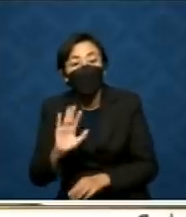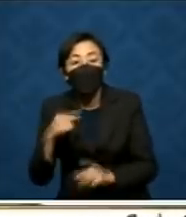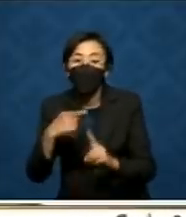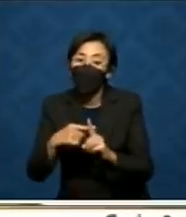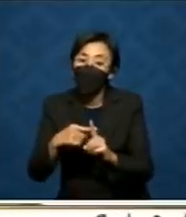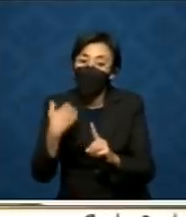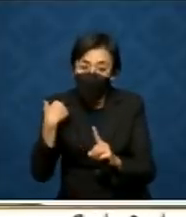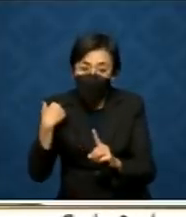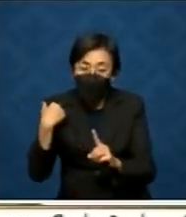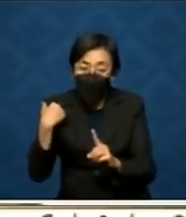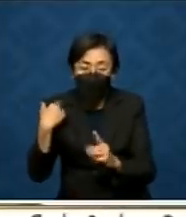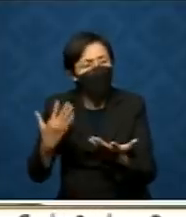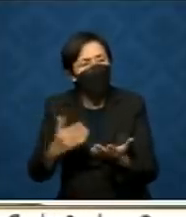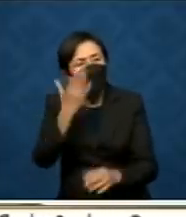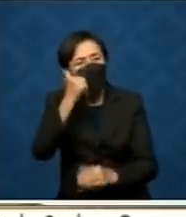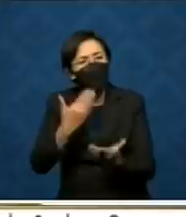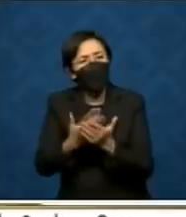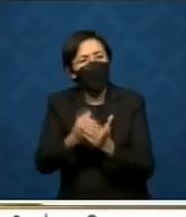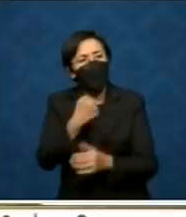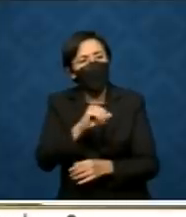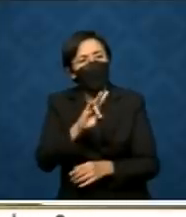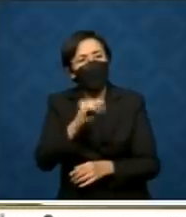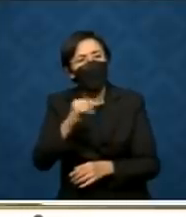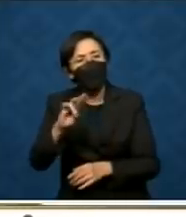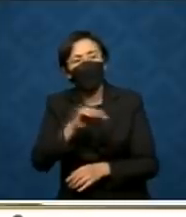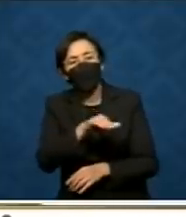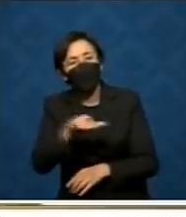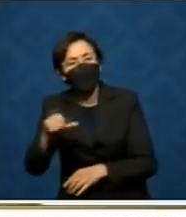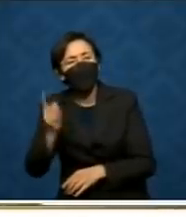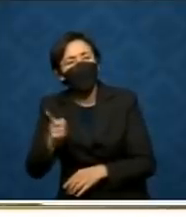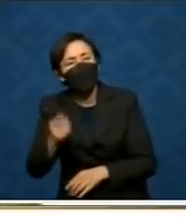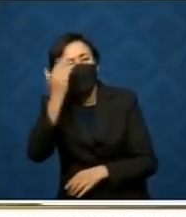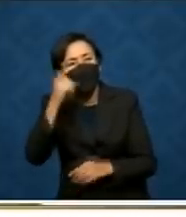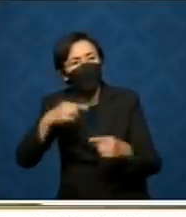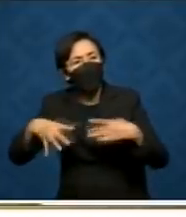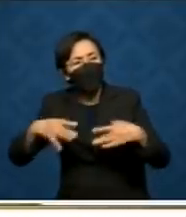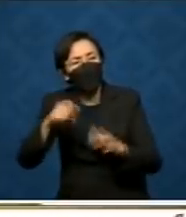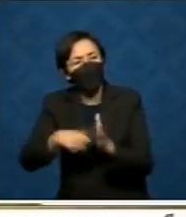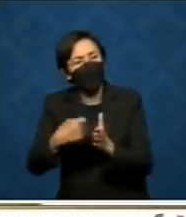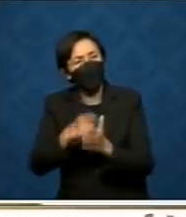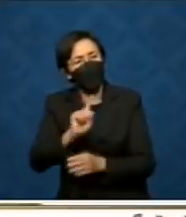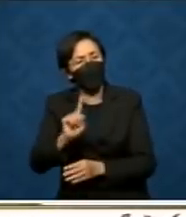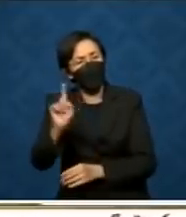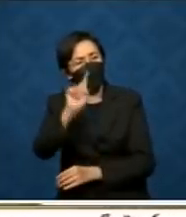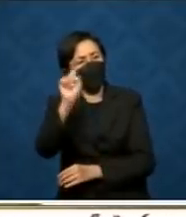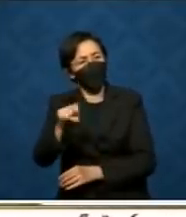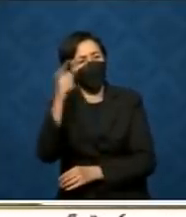เข้าไปไหมก็ไม่ 17บาทตลอดก็ไม่ต้องทำก็มีพิรุธ